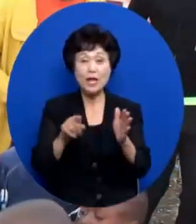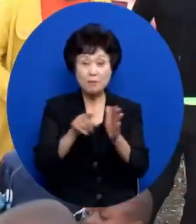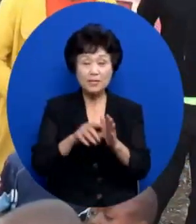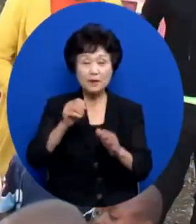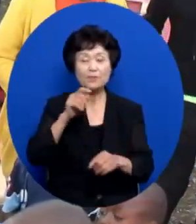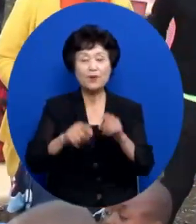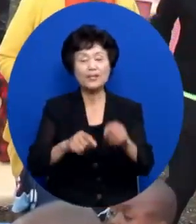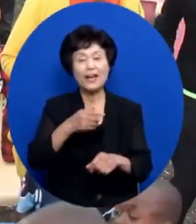당부했습니다